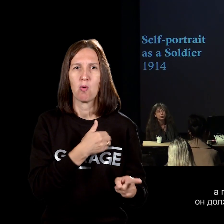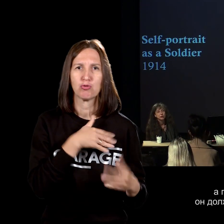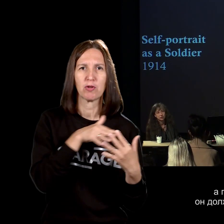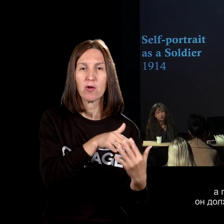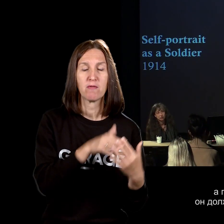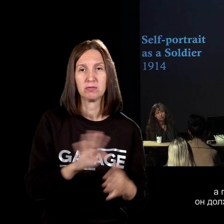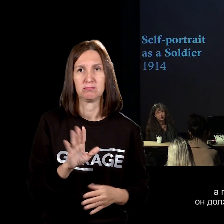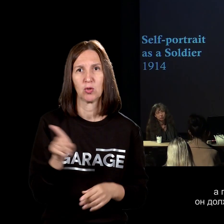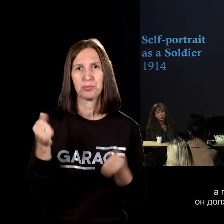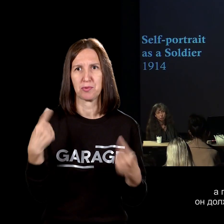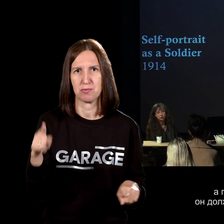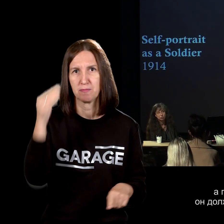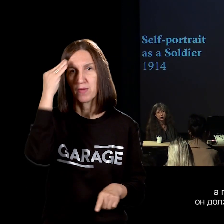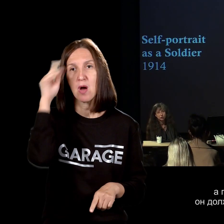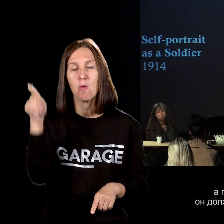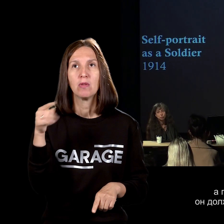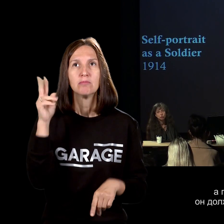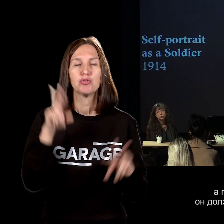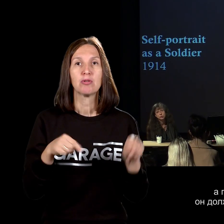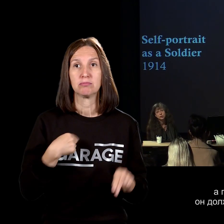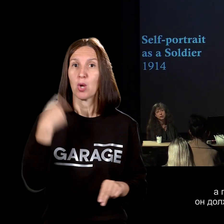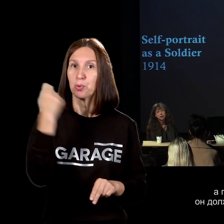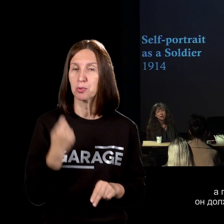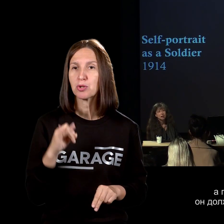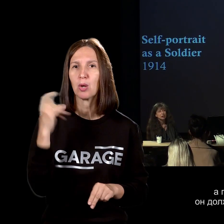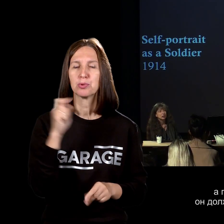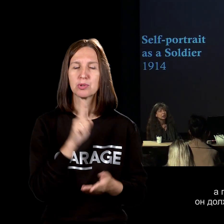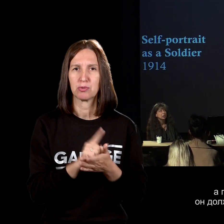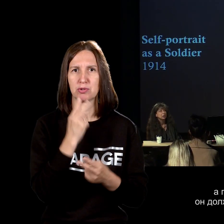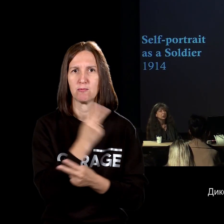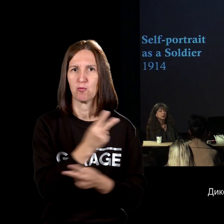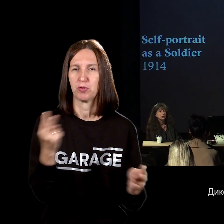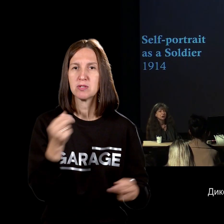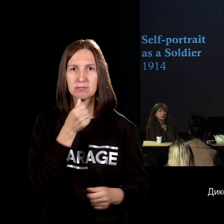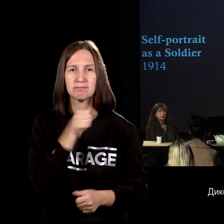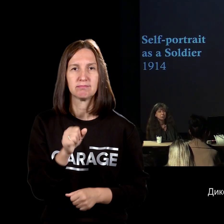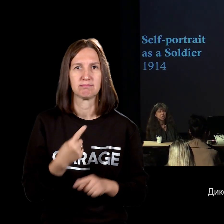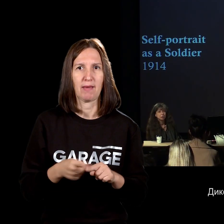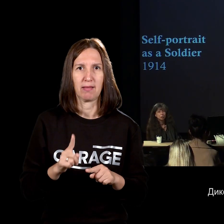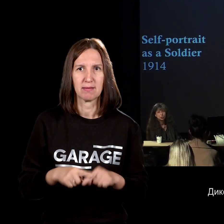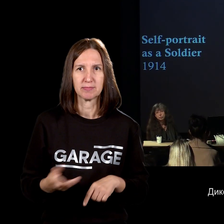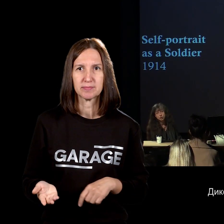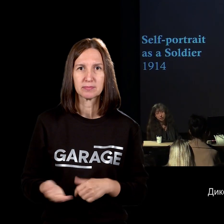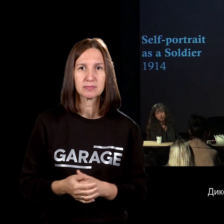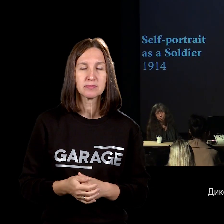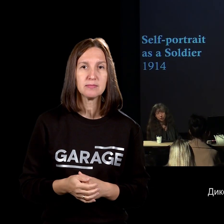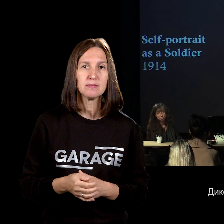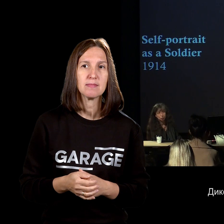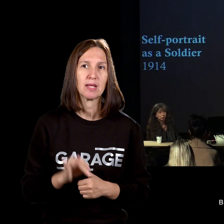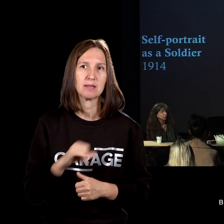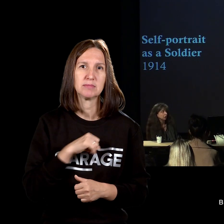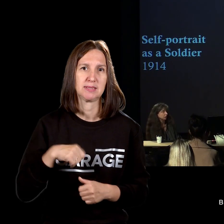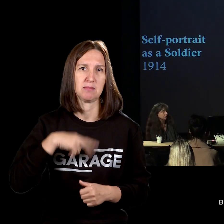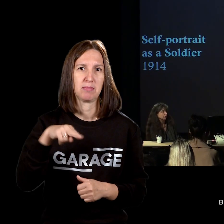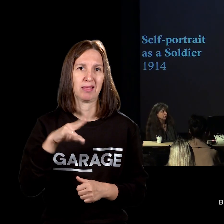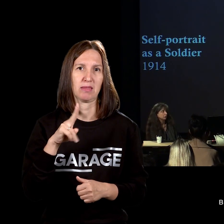должен увидеть это. Он должен это пройти, чтобы это увидеть. Дикс считал себя художником-реалистом, и то,